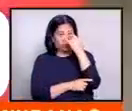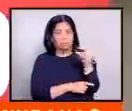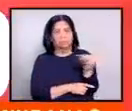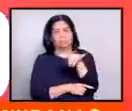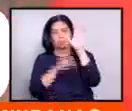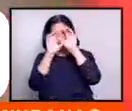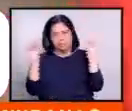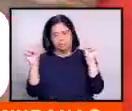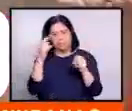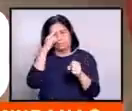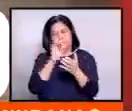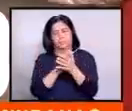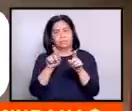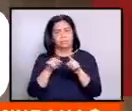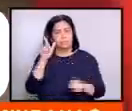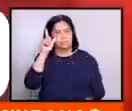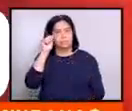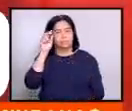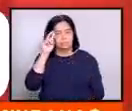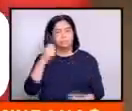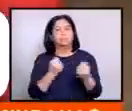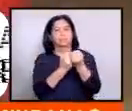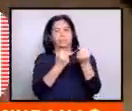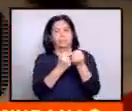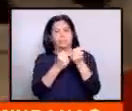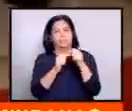PDP. Naniniwala rin silang si Velasco ang